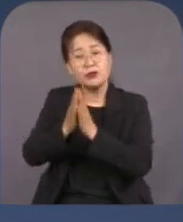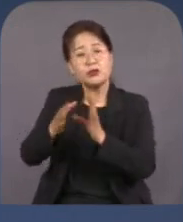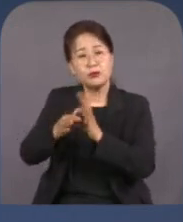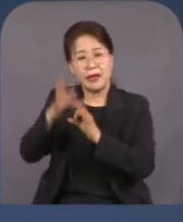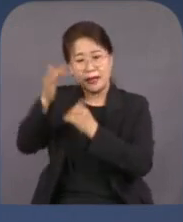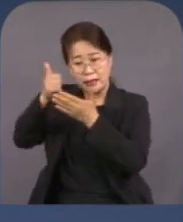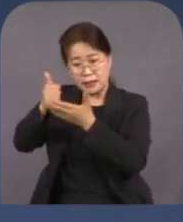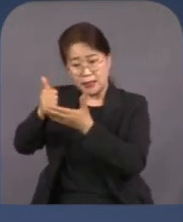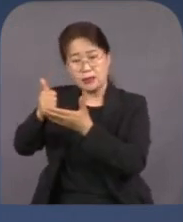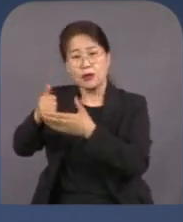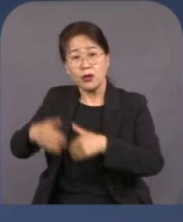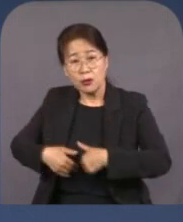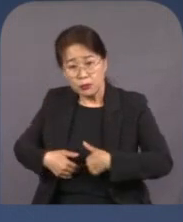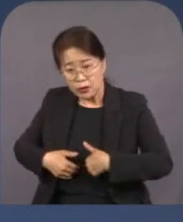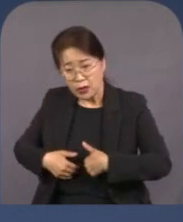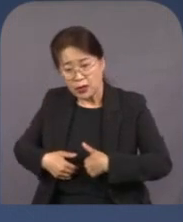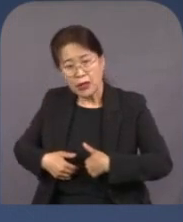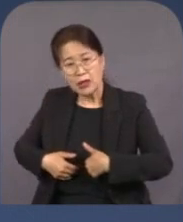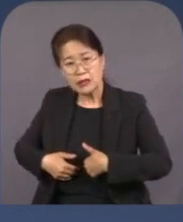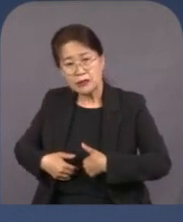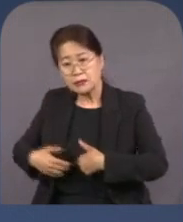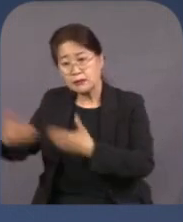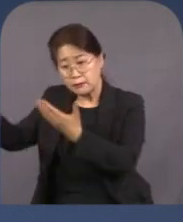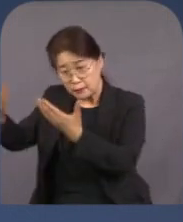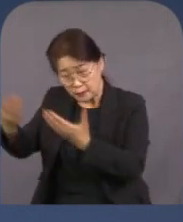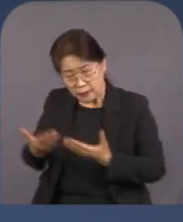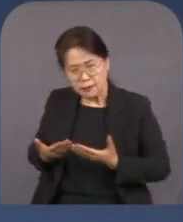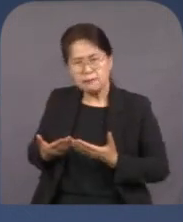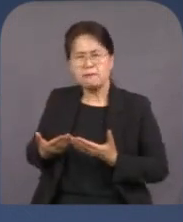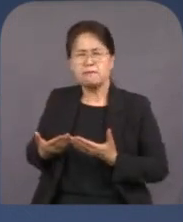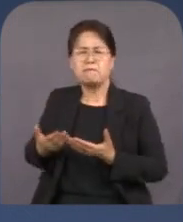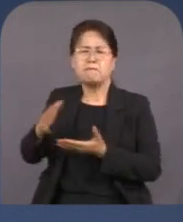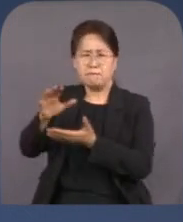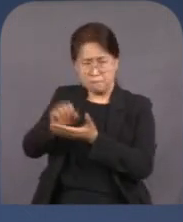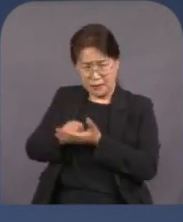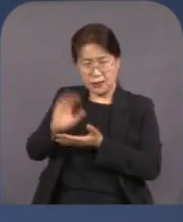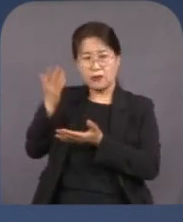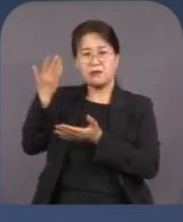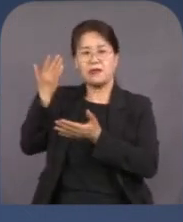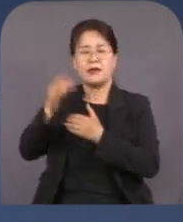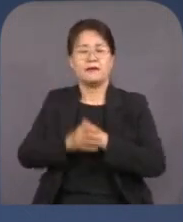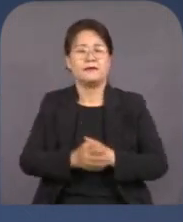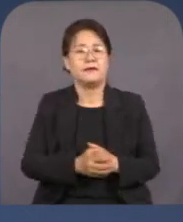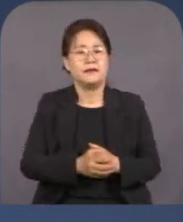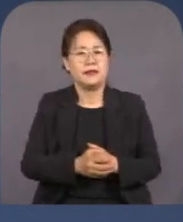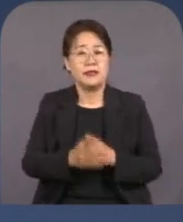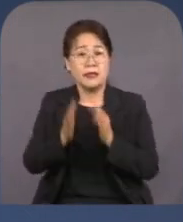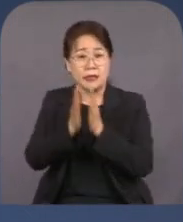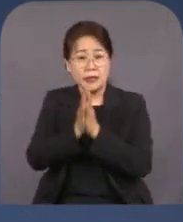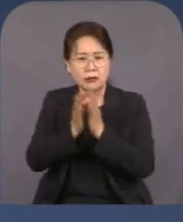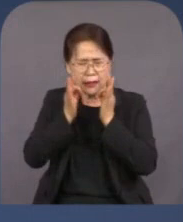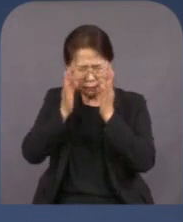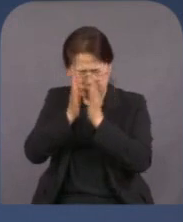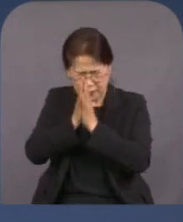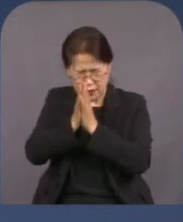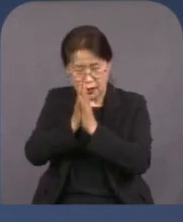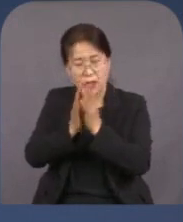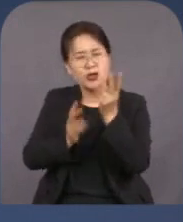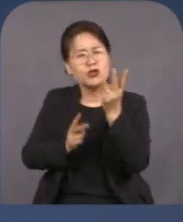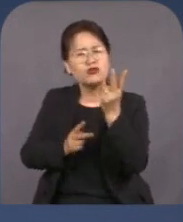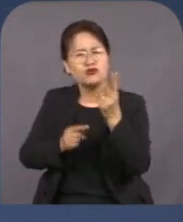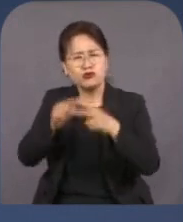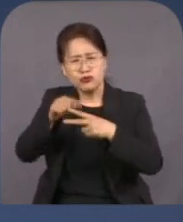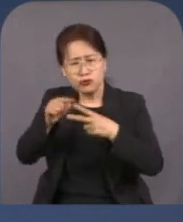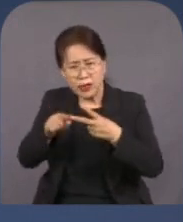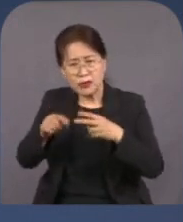하나님께로부터 필요한 것들을 우리가 공급받을 수 있기 때문에 그렇습니다 그러니까 기도와 간구가 다 필요하죠